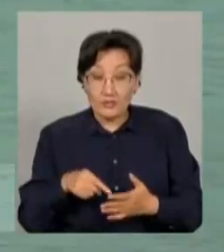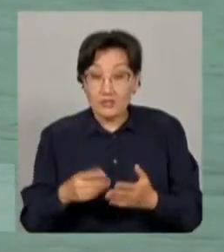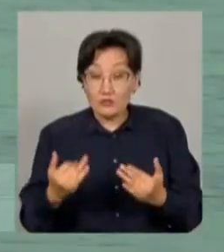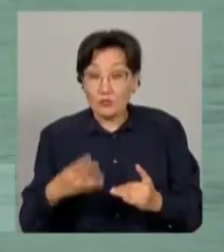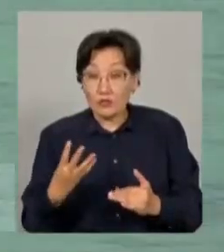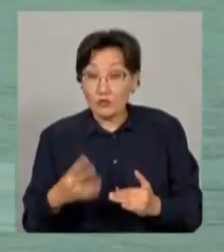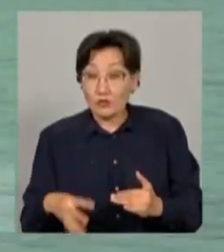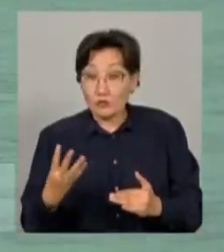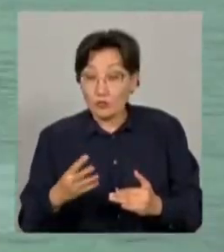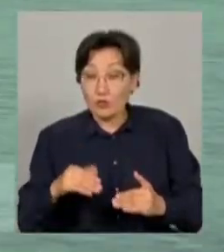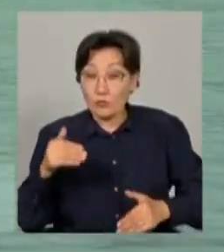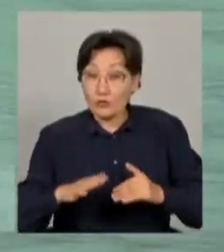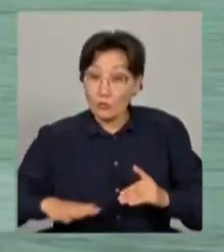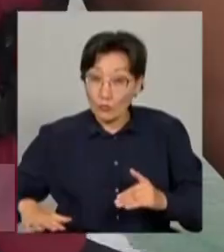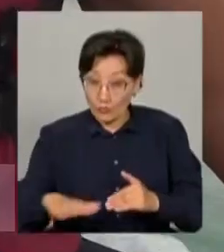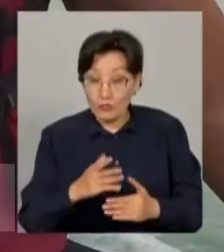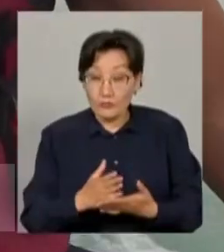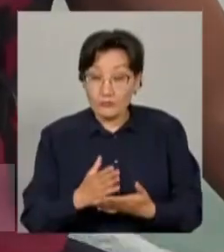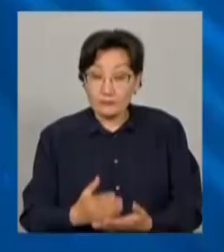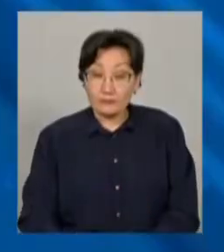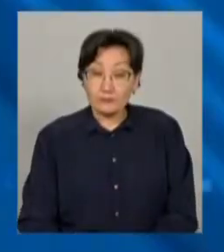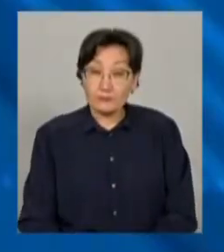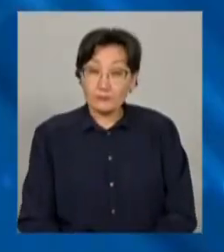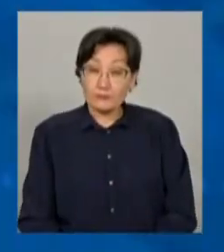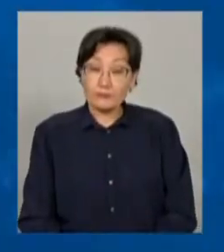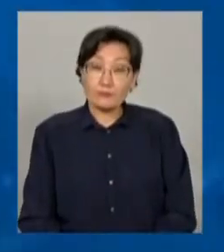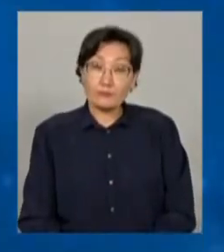қазір 44 су қоймасы бар.